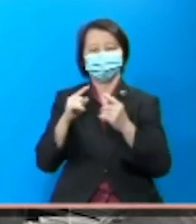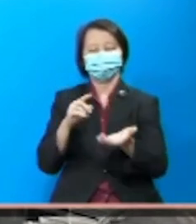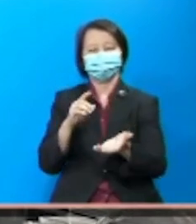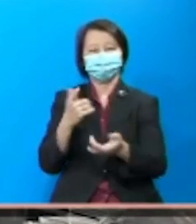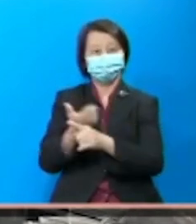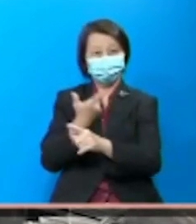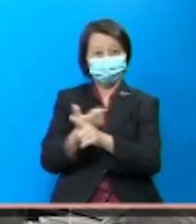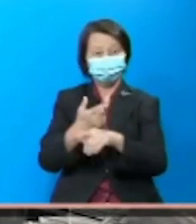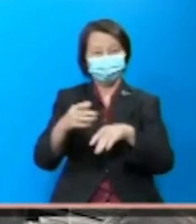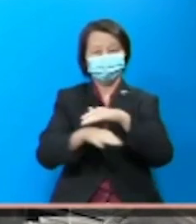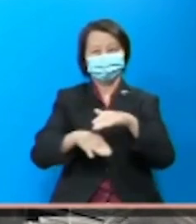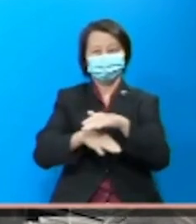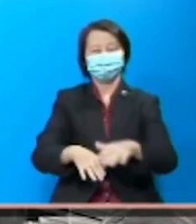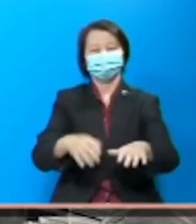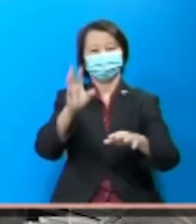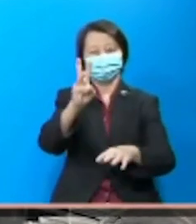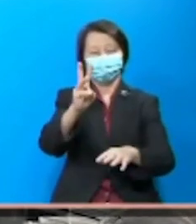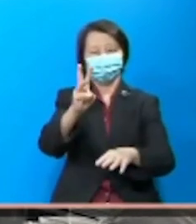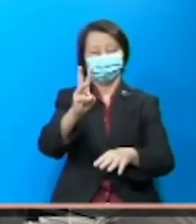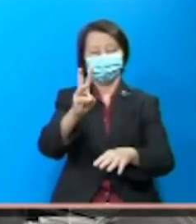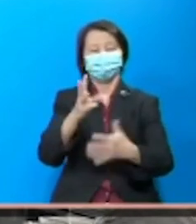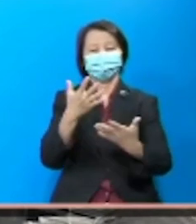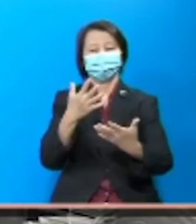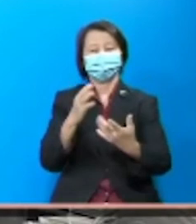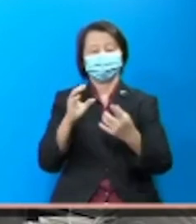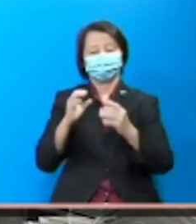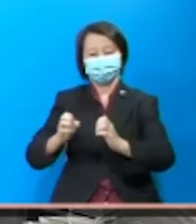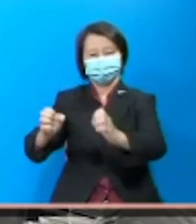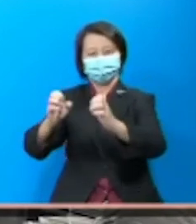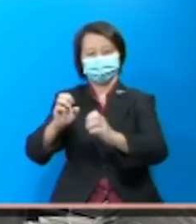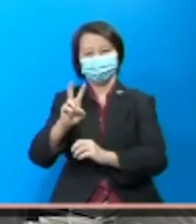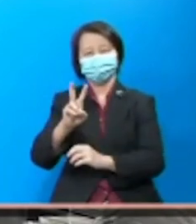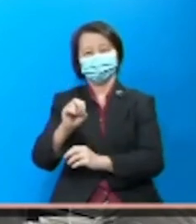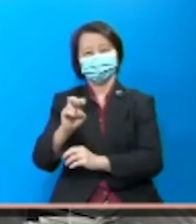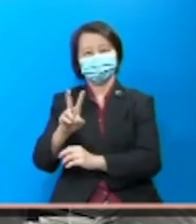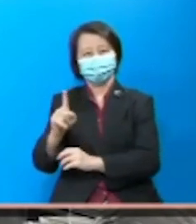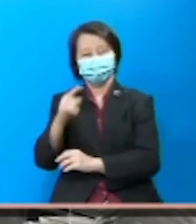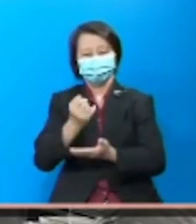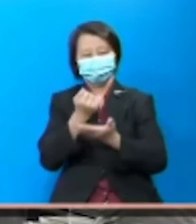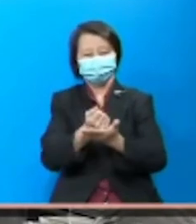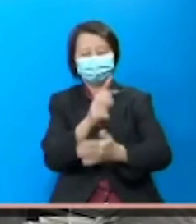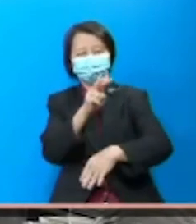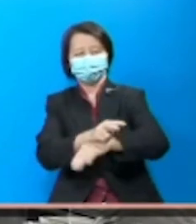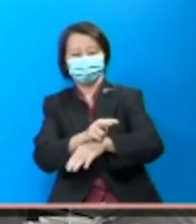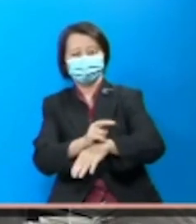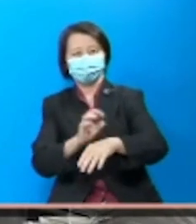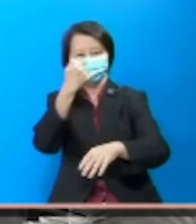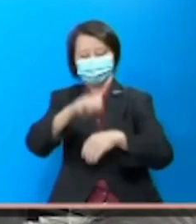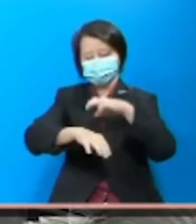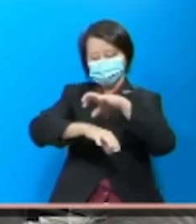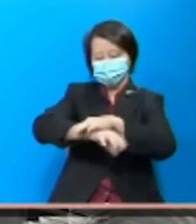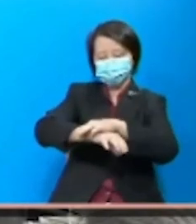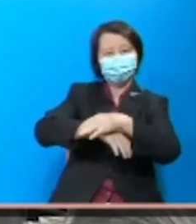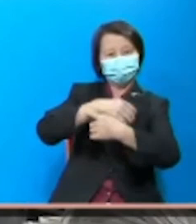fetish di bawah section 6 kode darurat wasting 1001 bagi membantu mantau memakaikan gelang tangan